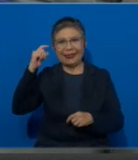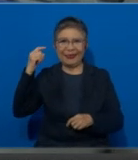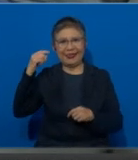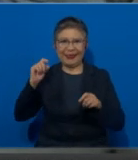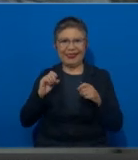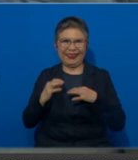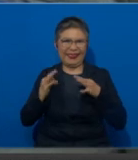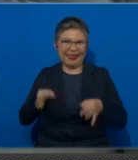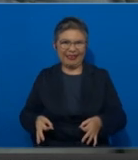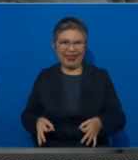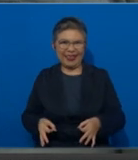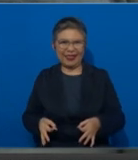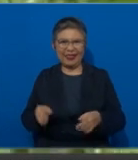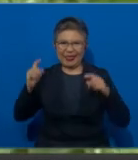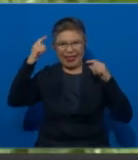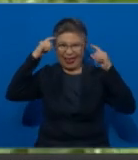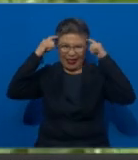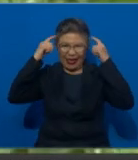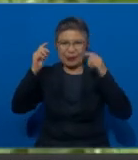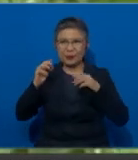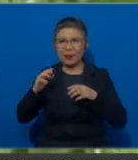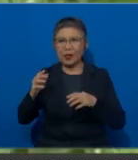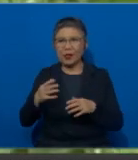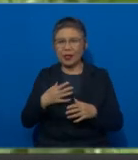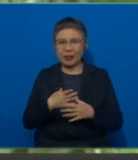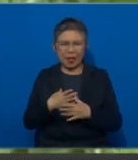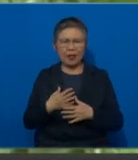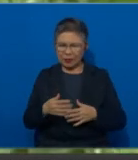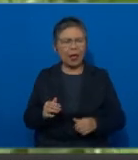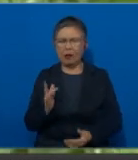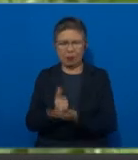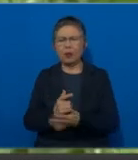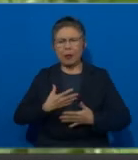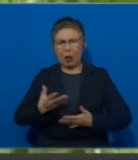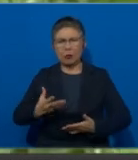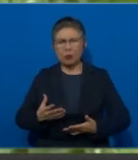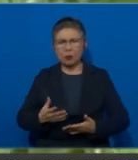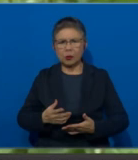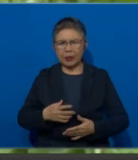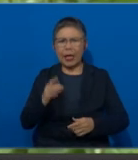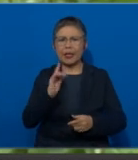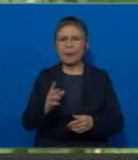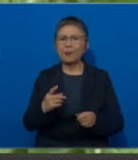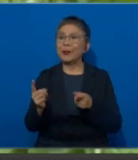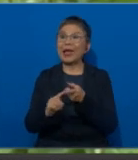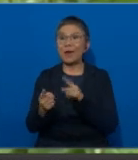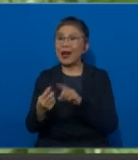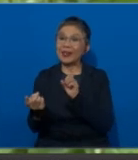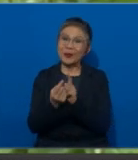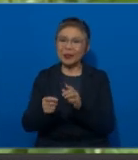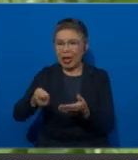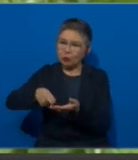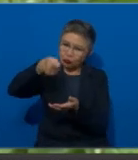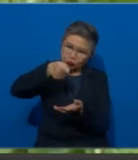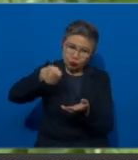Saya bisa menghidupi keluarga saya. Saya harus sama pasien tuh, saya harus berinteraksi gitu kan sama dia, ngomong. Saya nyuapin